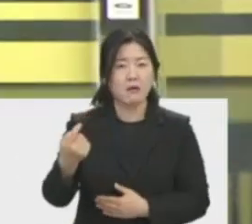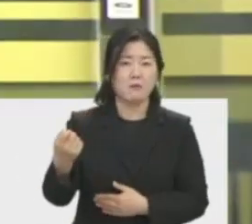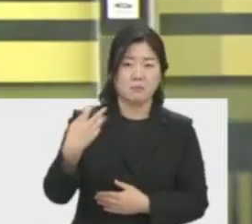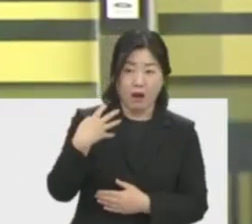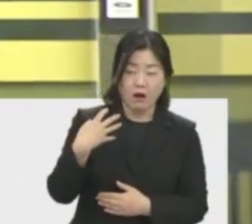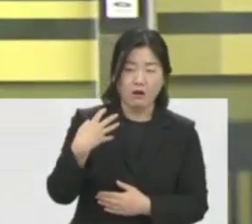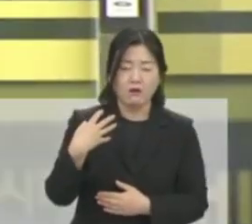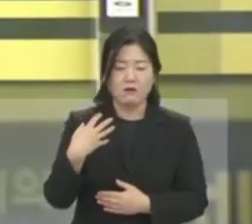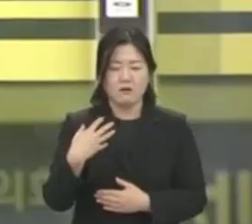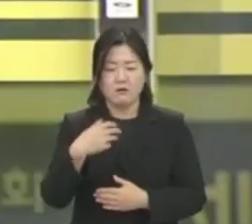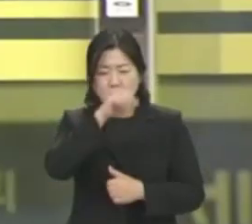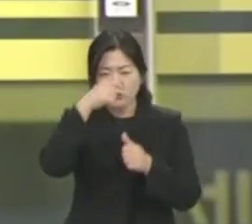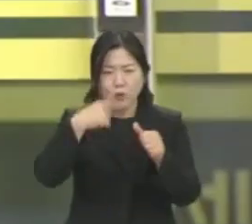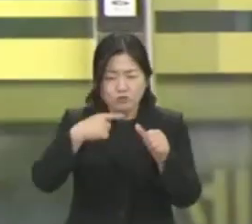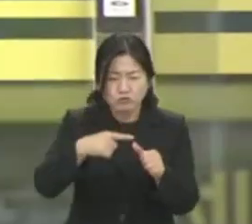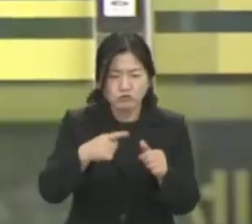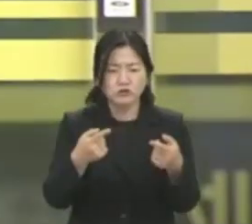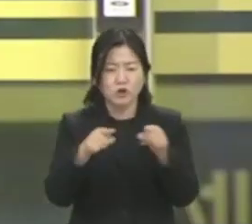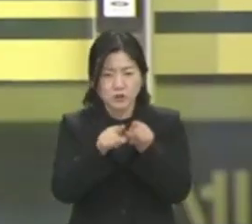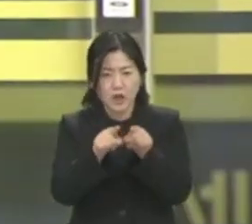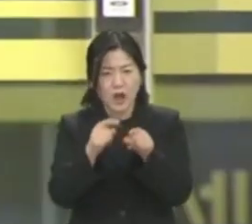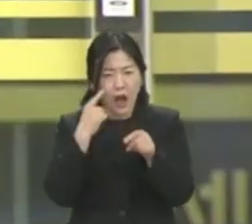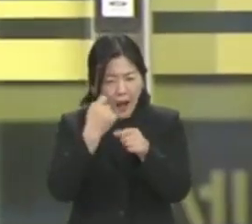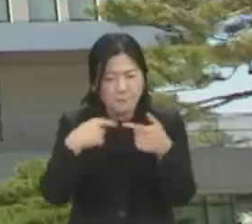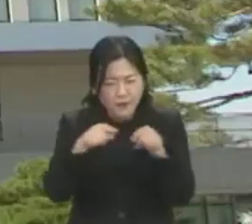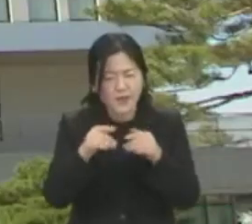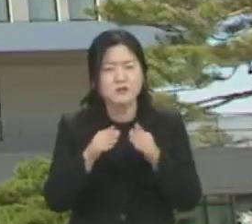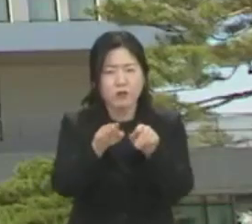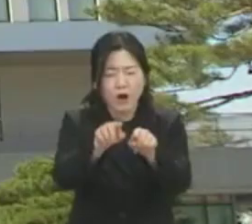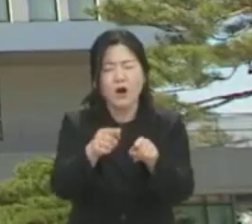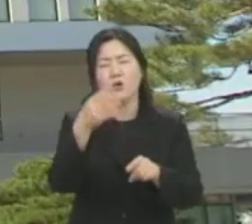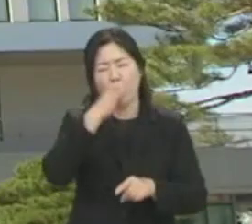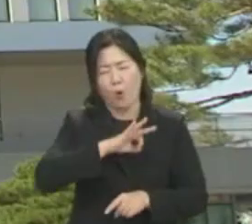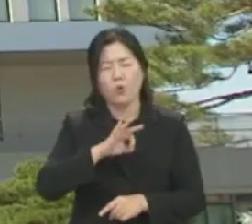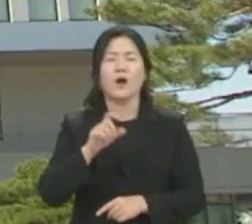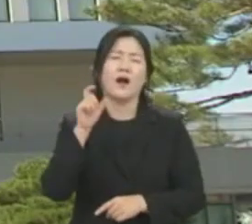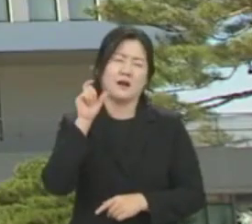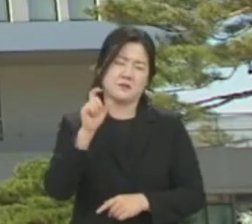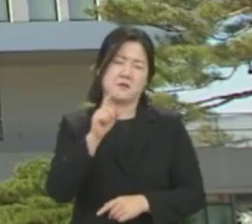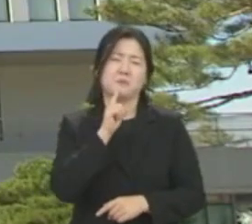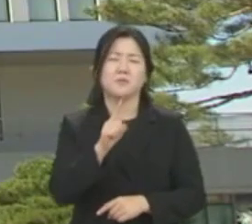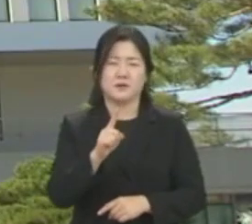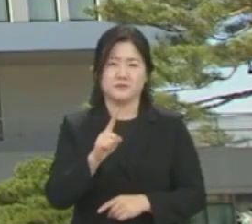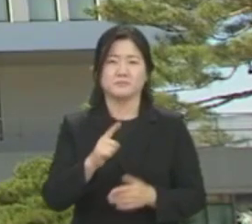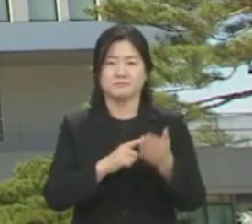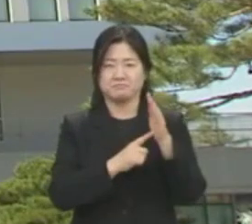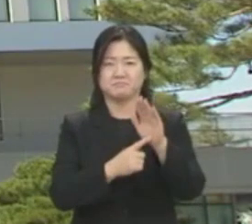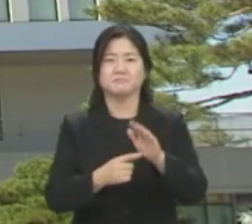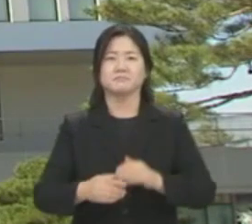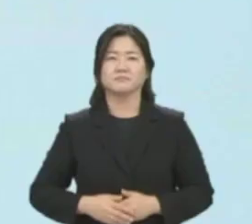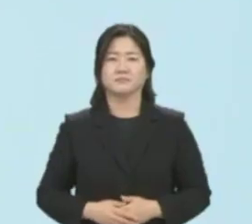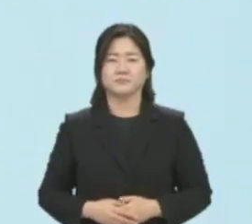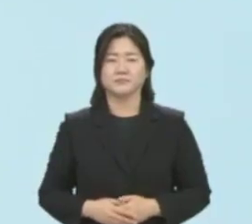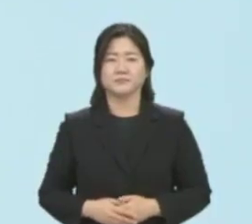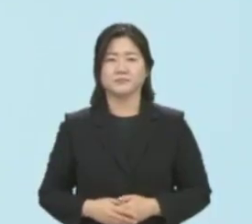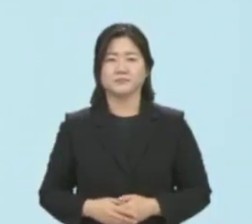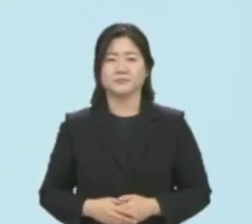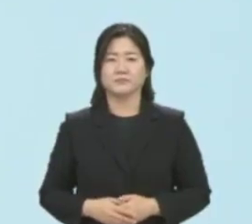들었다며 평생 교육과 정책 연구가 함께 이루어져야 합리적이고 효과적이라고 강조했습니다